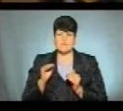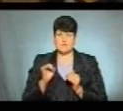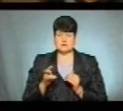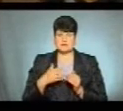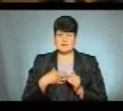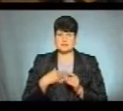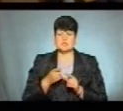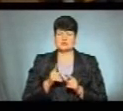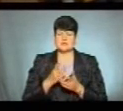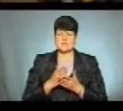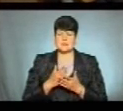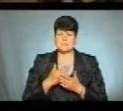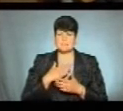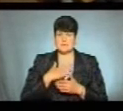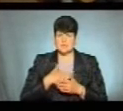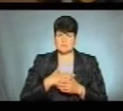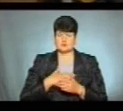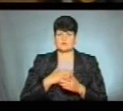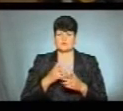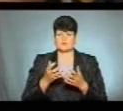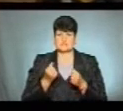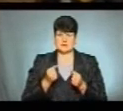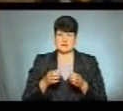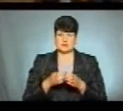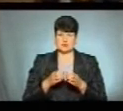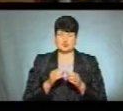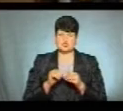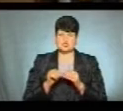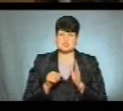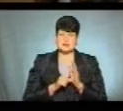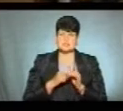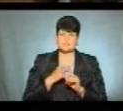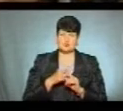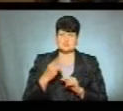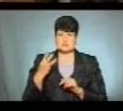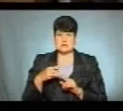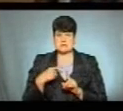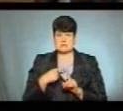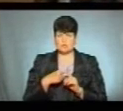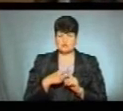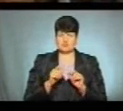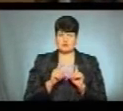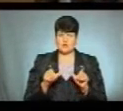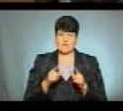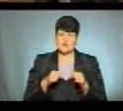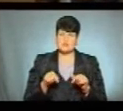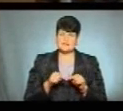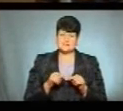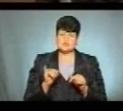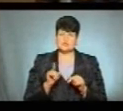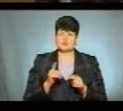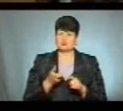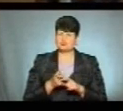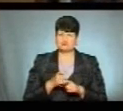що є приємність, те, що участь забігу взяли там категорії 16+, 30+, установи організації. І, що